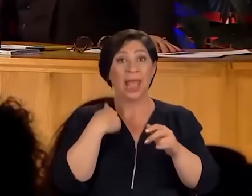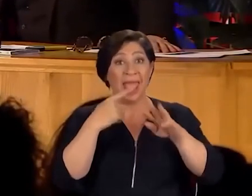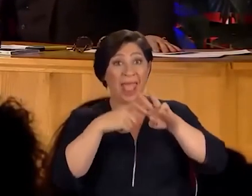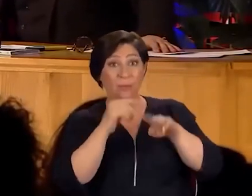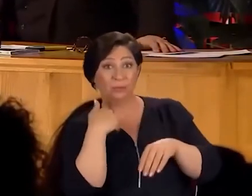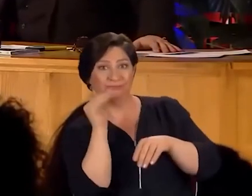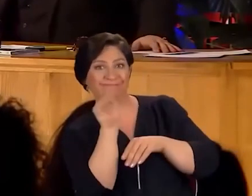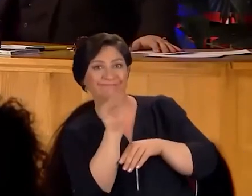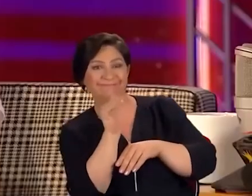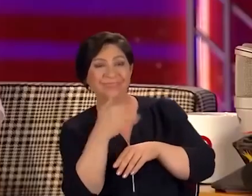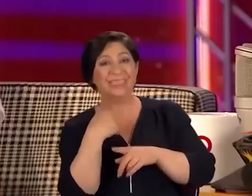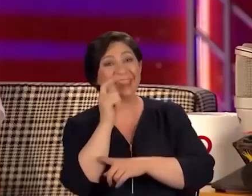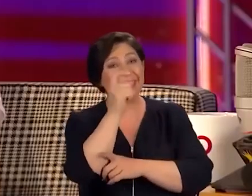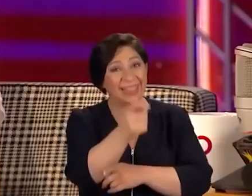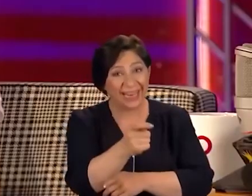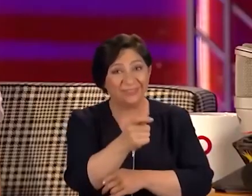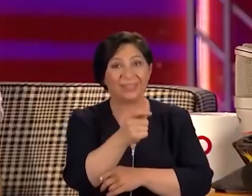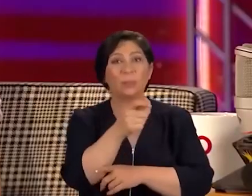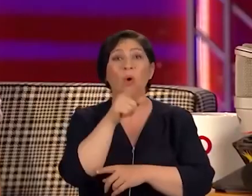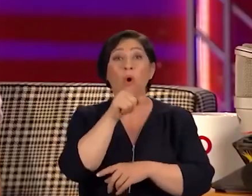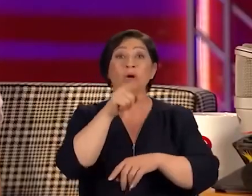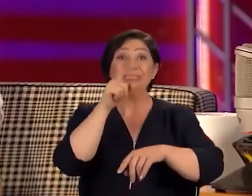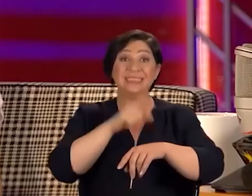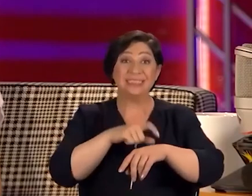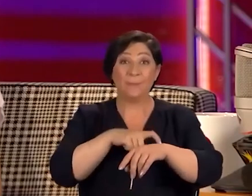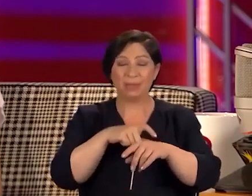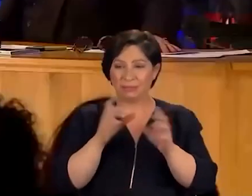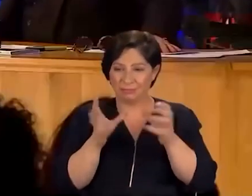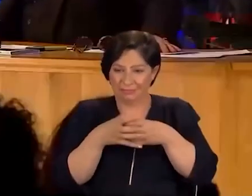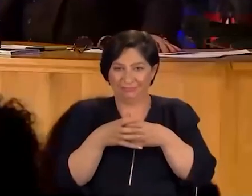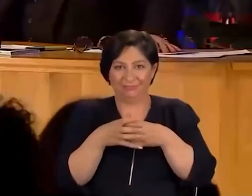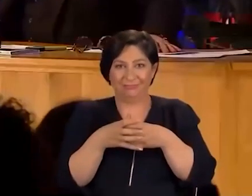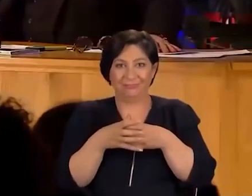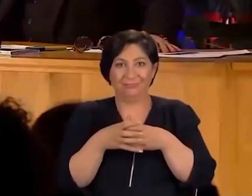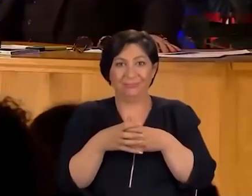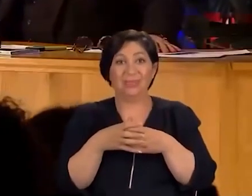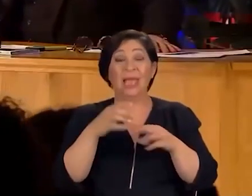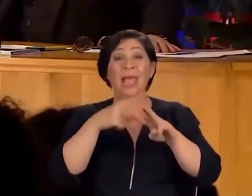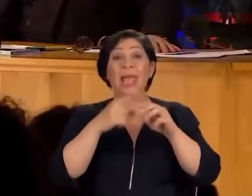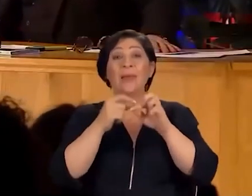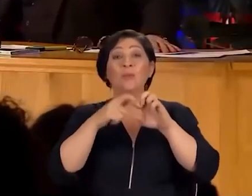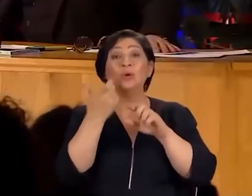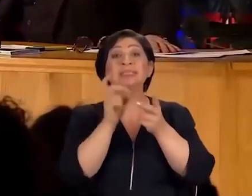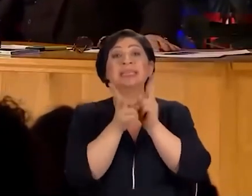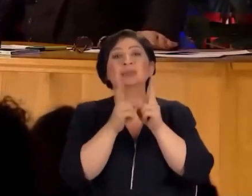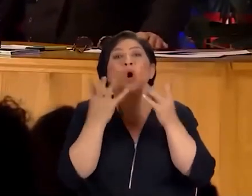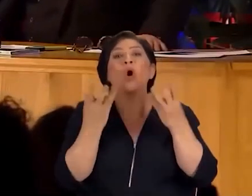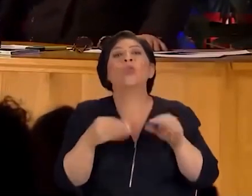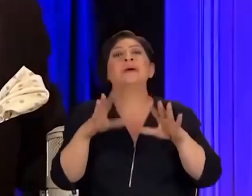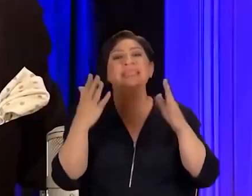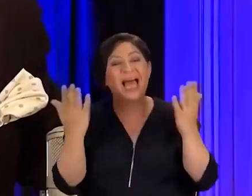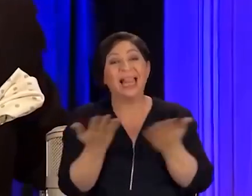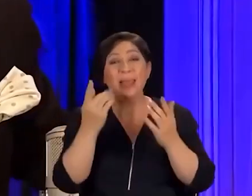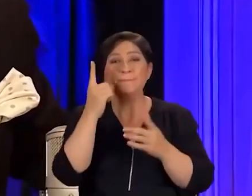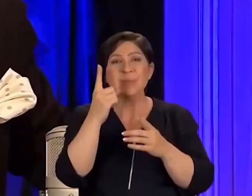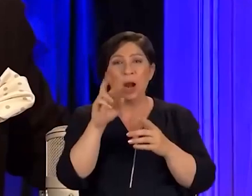ben Ebru Hanım'a, evet, ne teklif etmiştim. Ona, vallahi. Ve o zamanki kadromuzda Ebru tiyatrocu olmadığı halde fakat